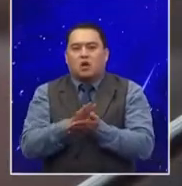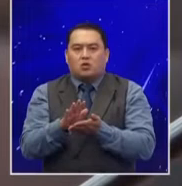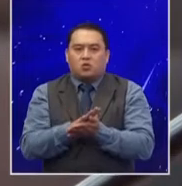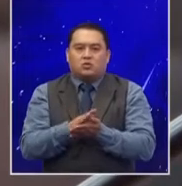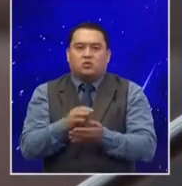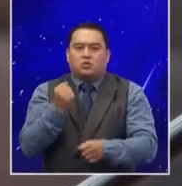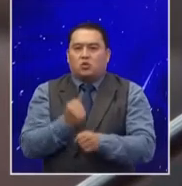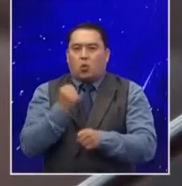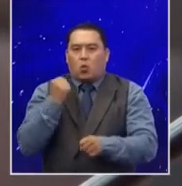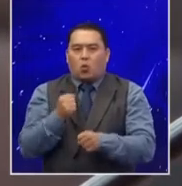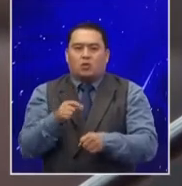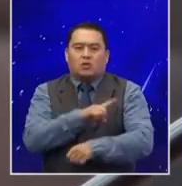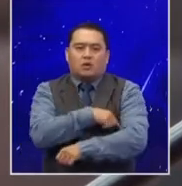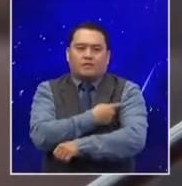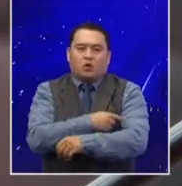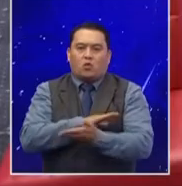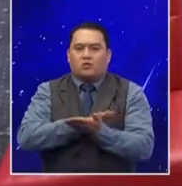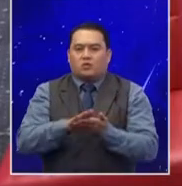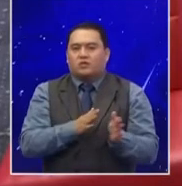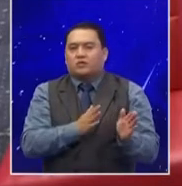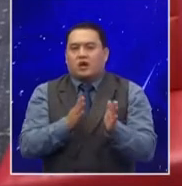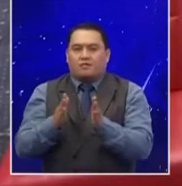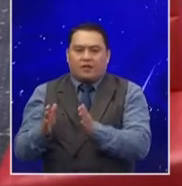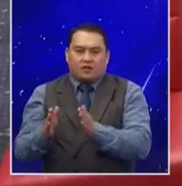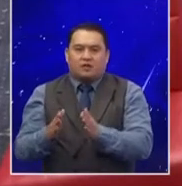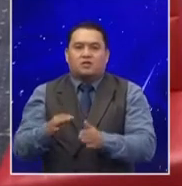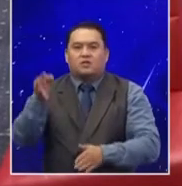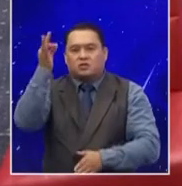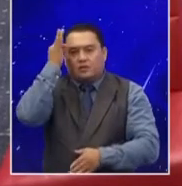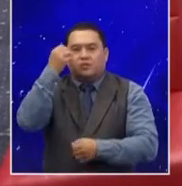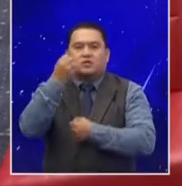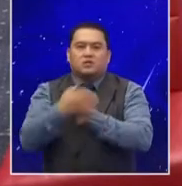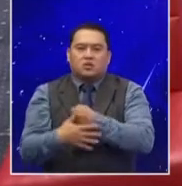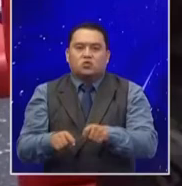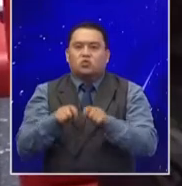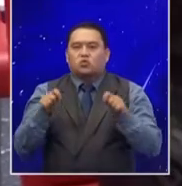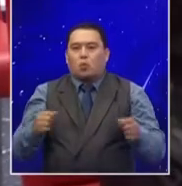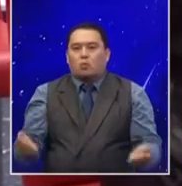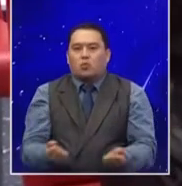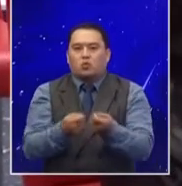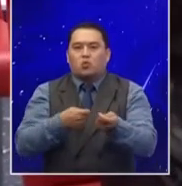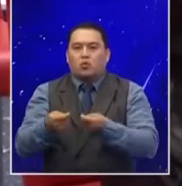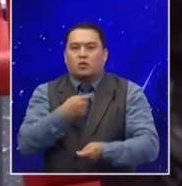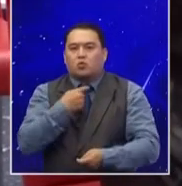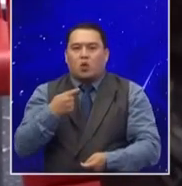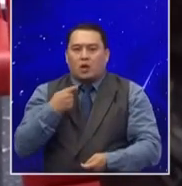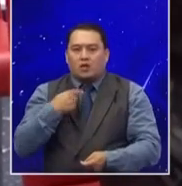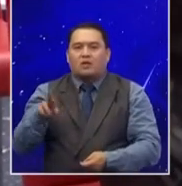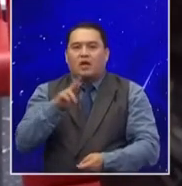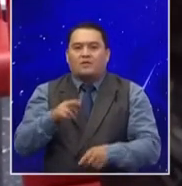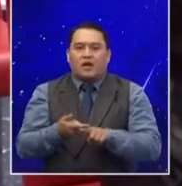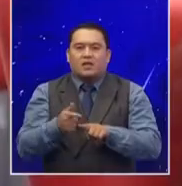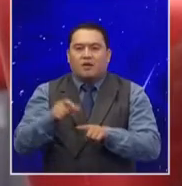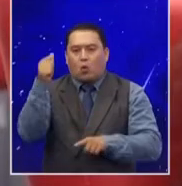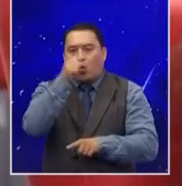но со строгим соблюдением санитарно-эпидемиологических требований. Напомним, центр «Жануя», созданный при поддержке руководства города Талдыкурган в